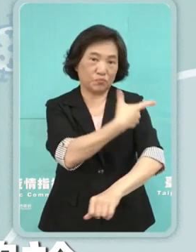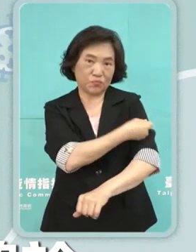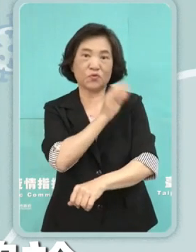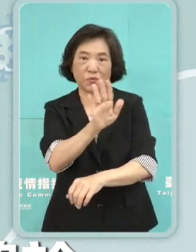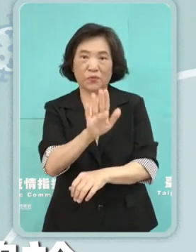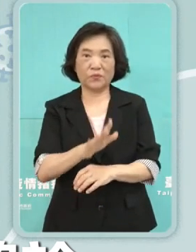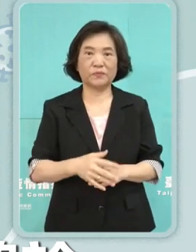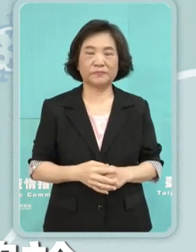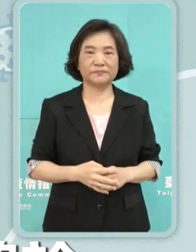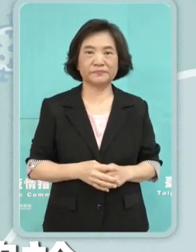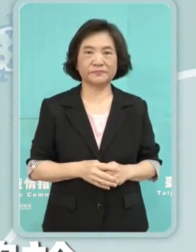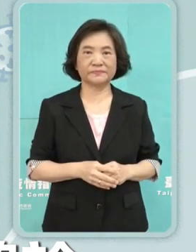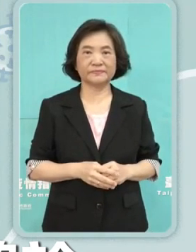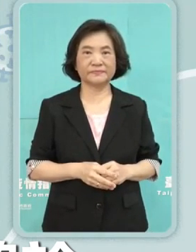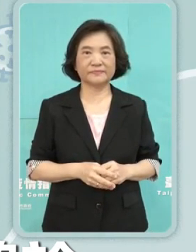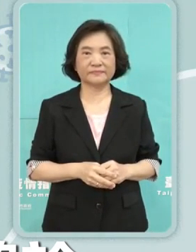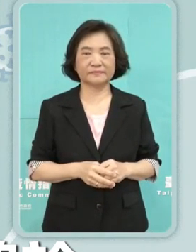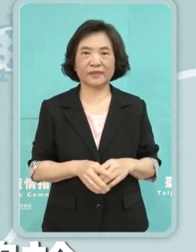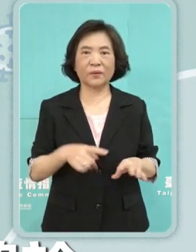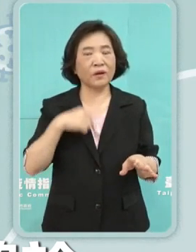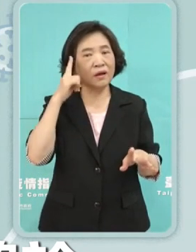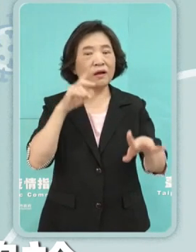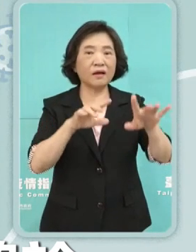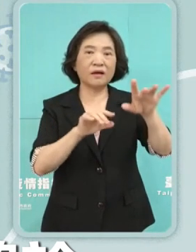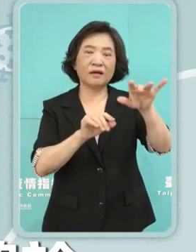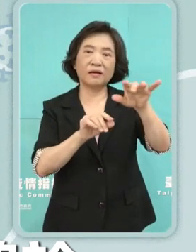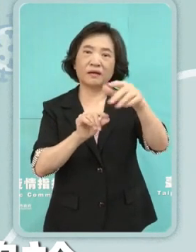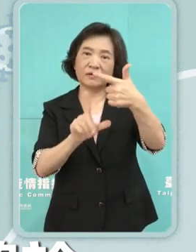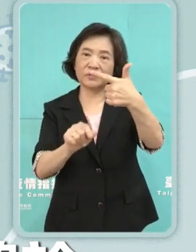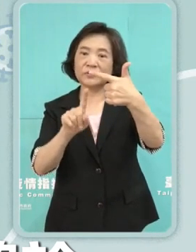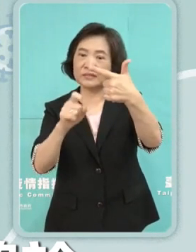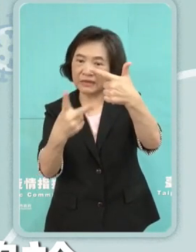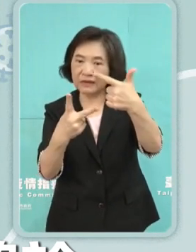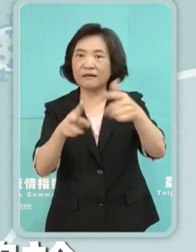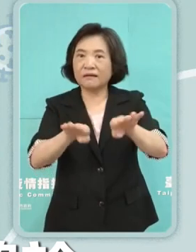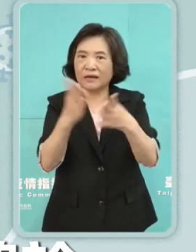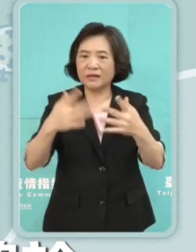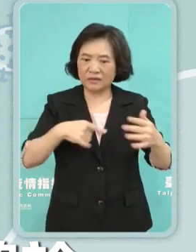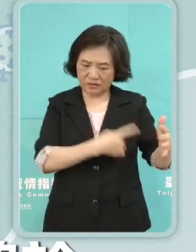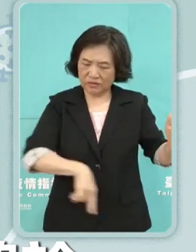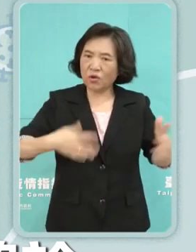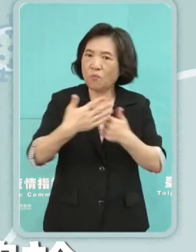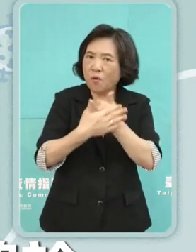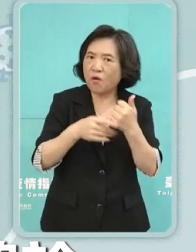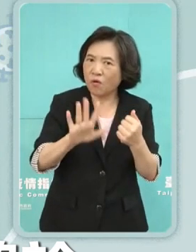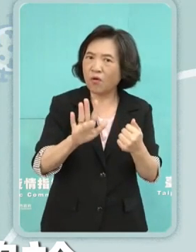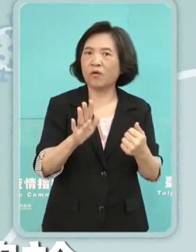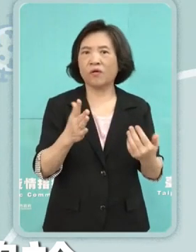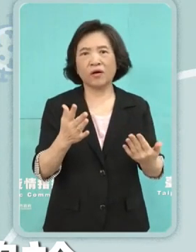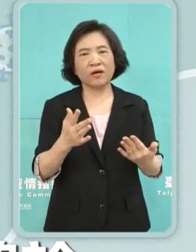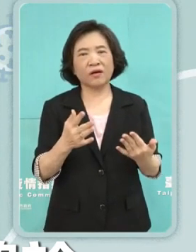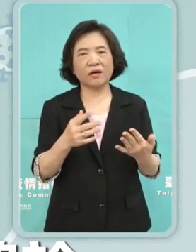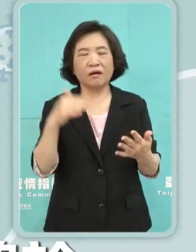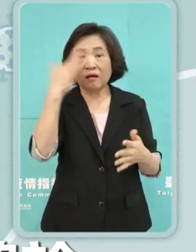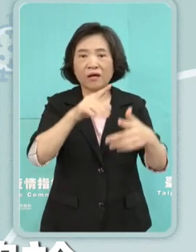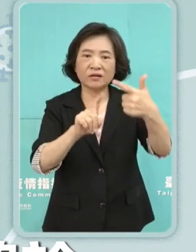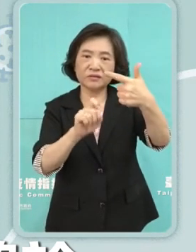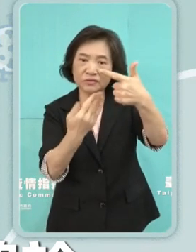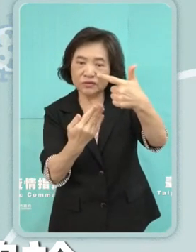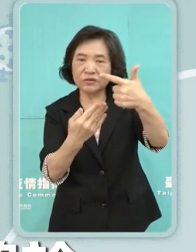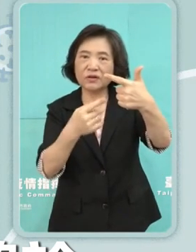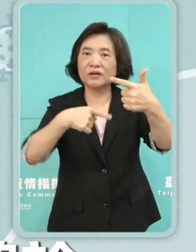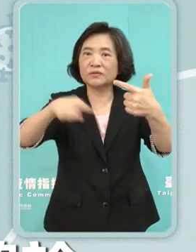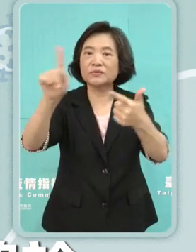苗了，哦，理论上是6月12号就应该就开始，因为满2周应该就有抗体了，他6月19号